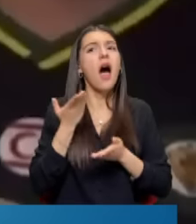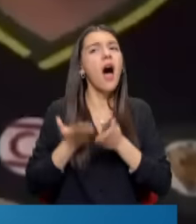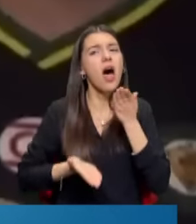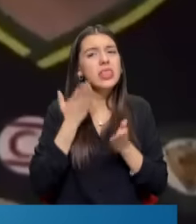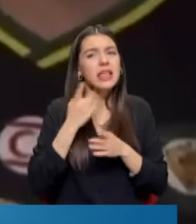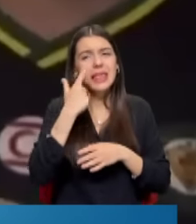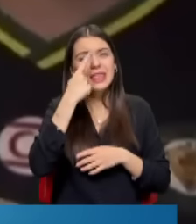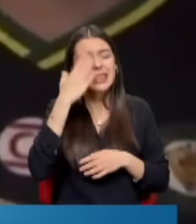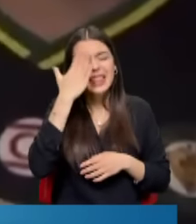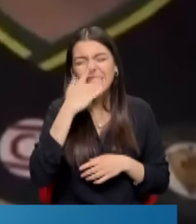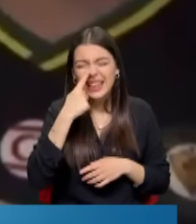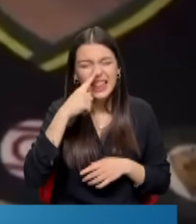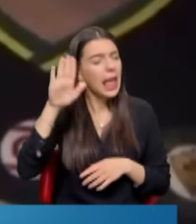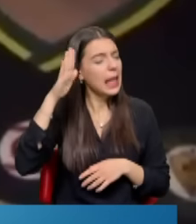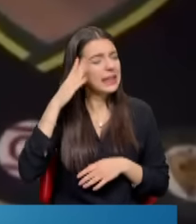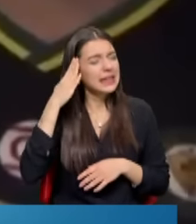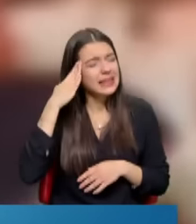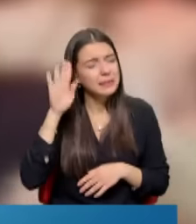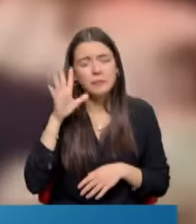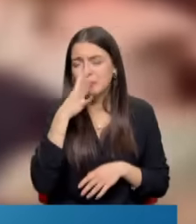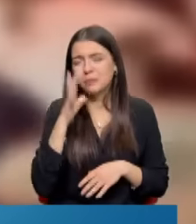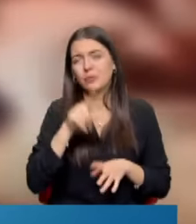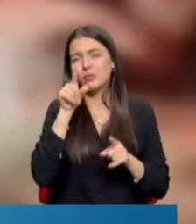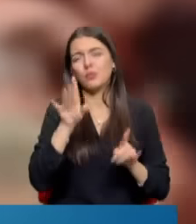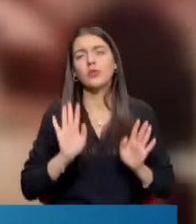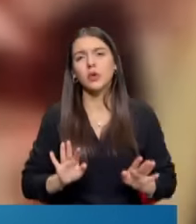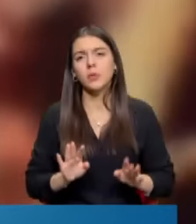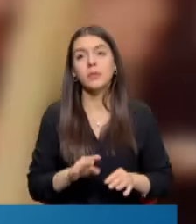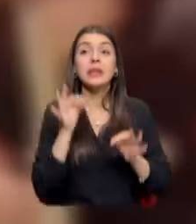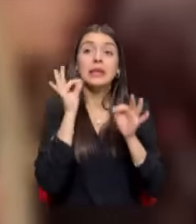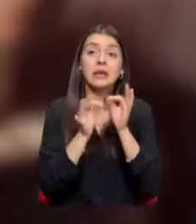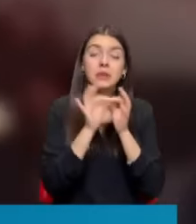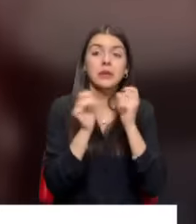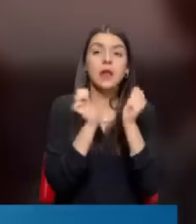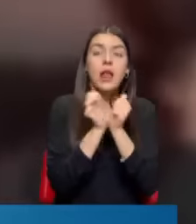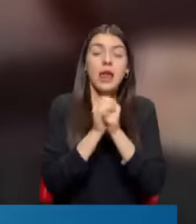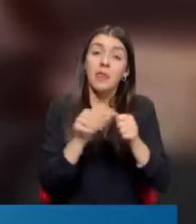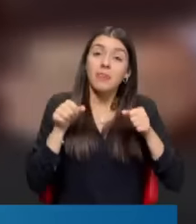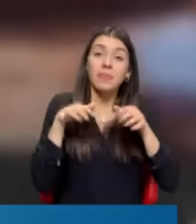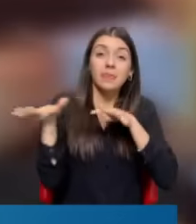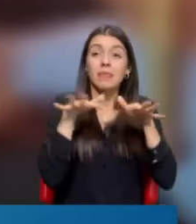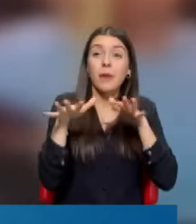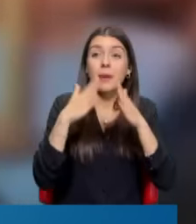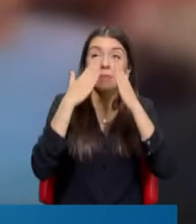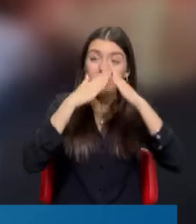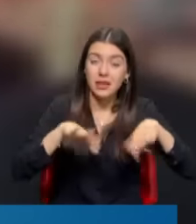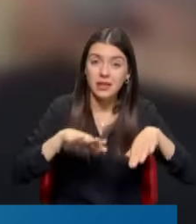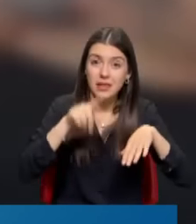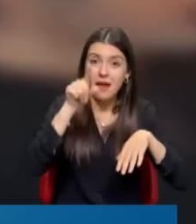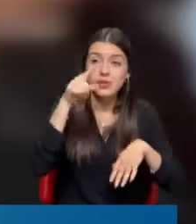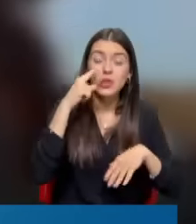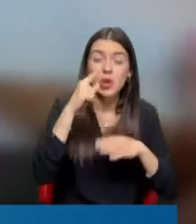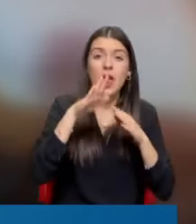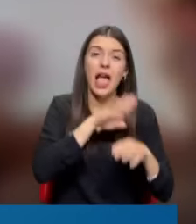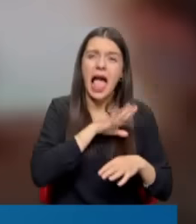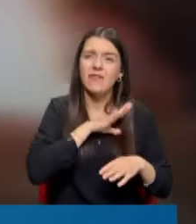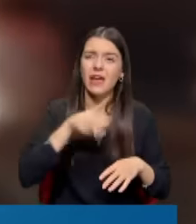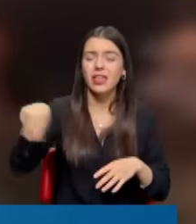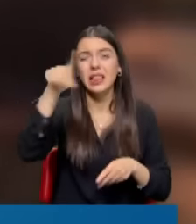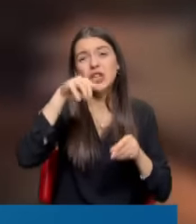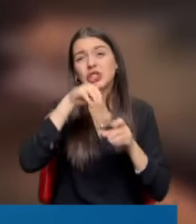tek beklentimiz bu yöndedir. Kıbrıs'ta aileler depremde yıkılan İSİAS Otel'de yaşamını yitiren evlatları